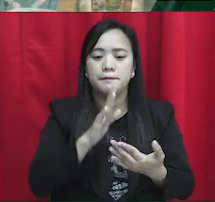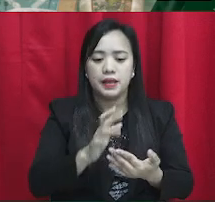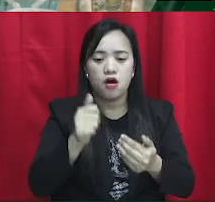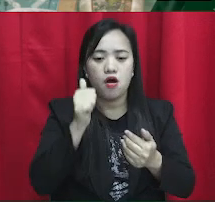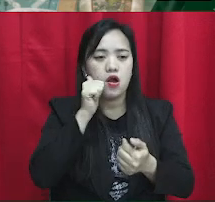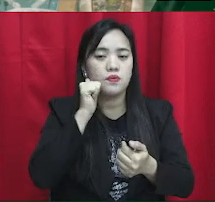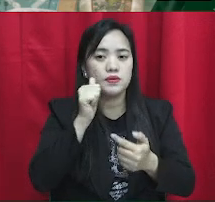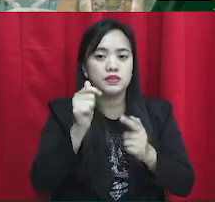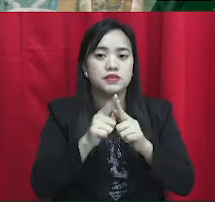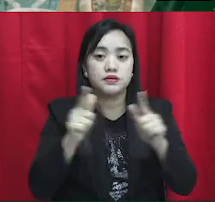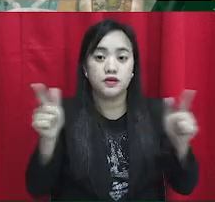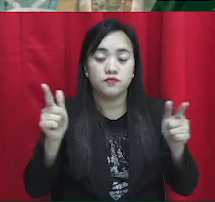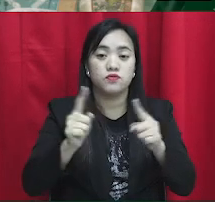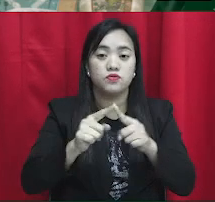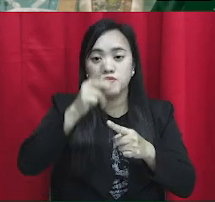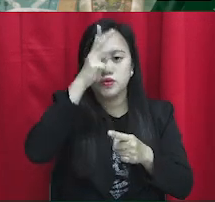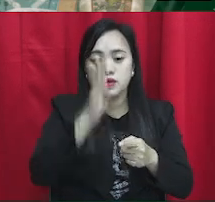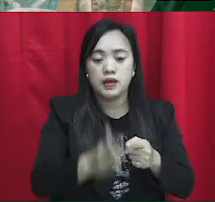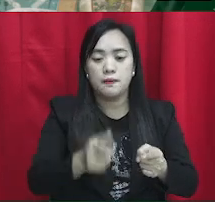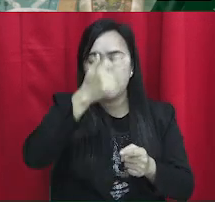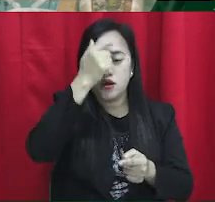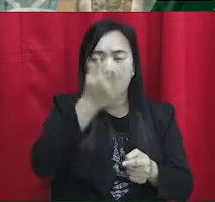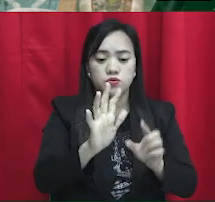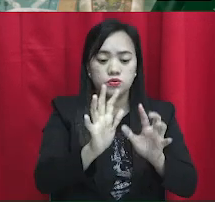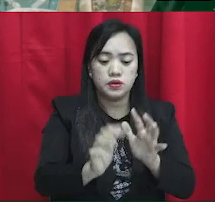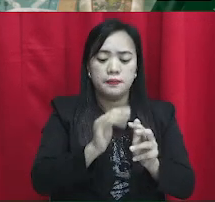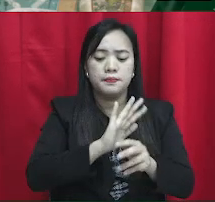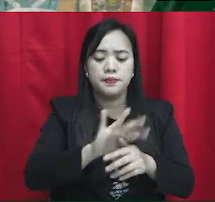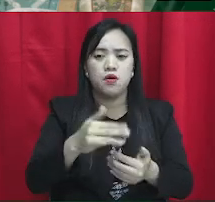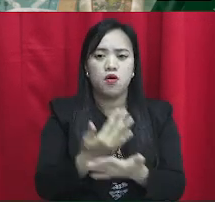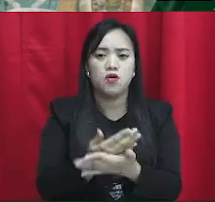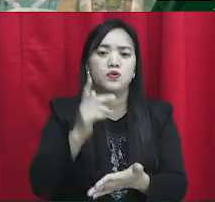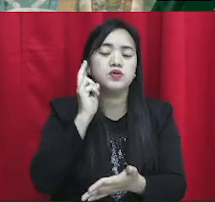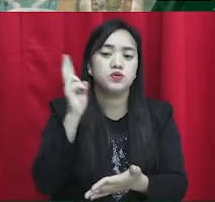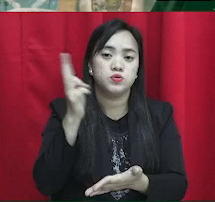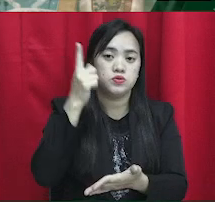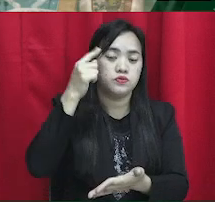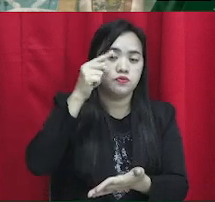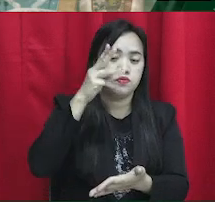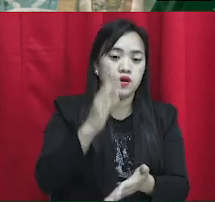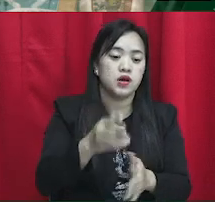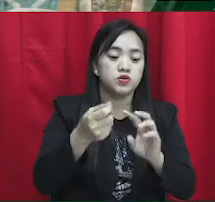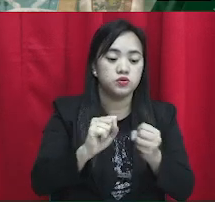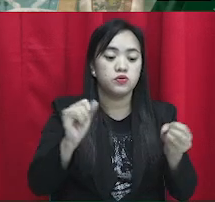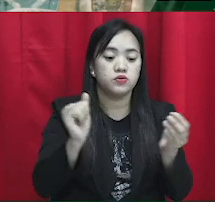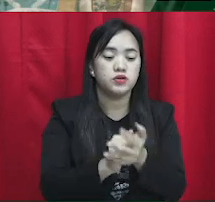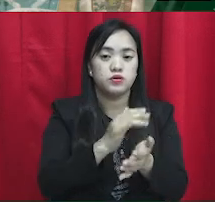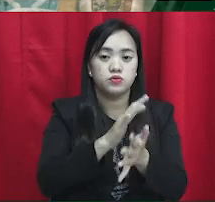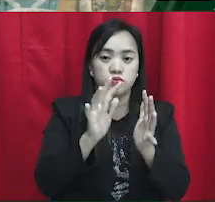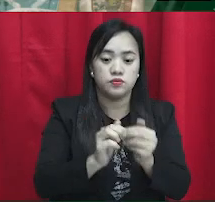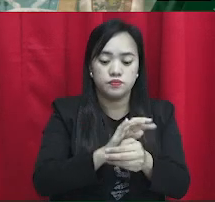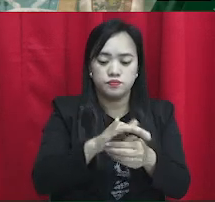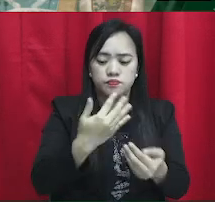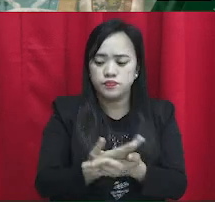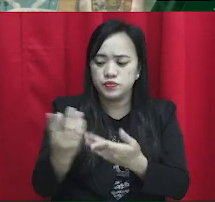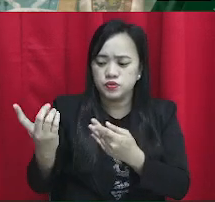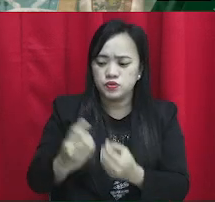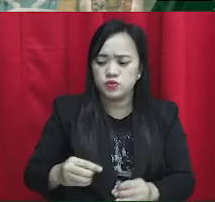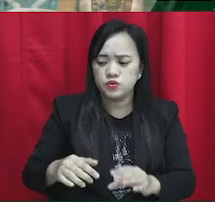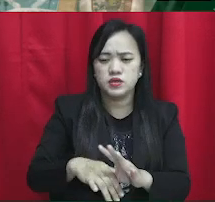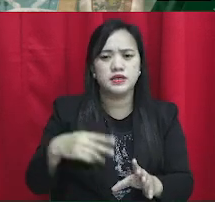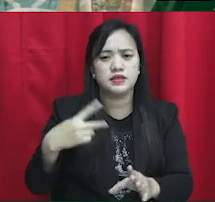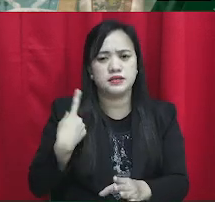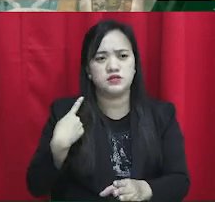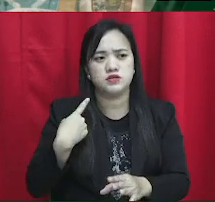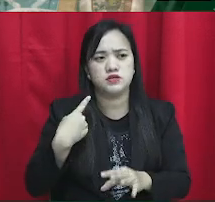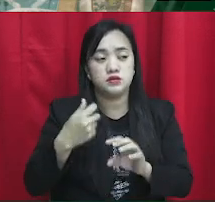Panginoon dahil kayo rin po ay pwedeng maging instrumento para kayo ay gamitin ng Diyos na instrumento para ang presensya